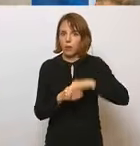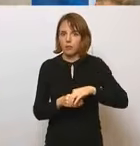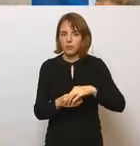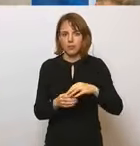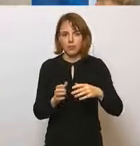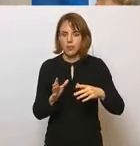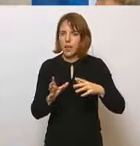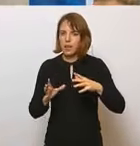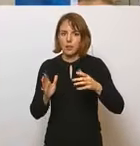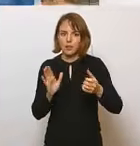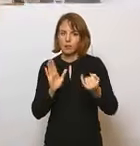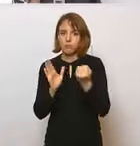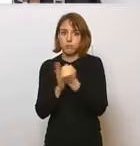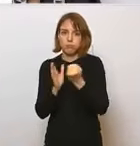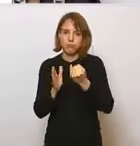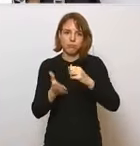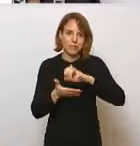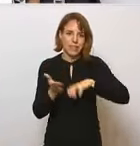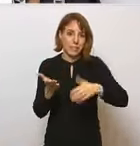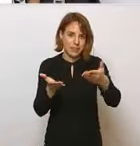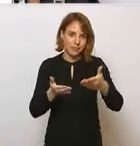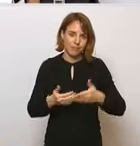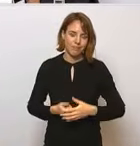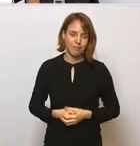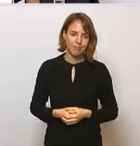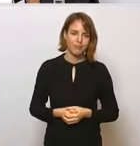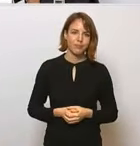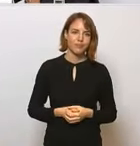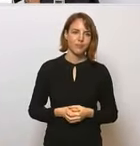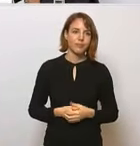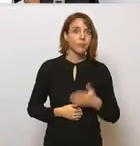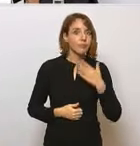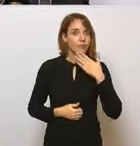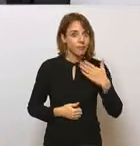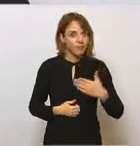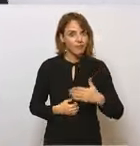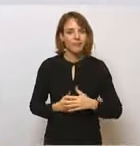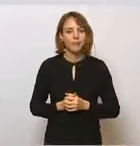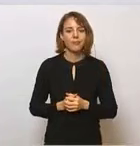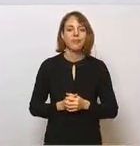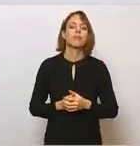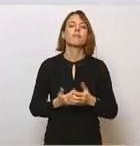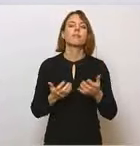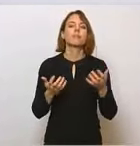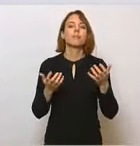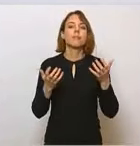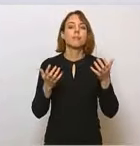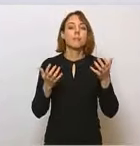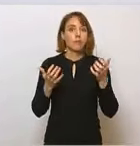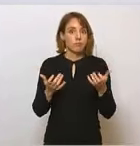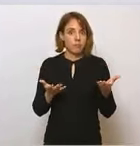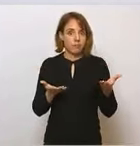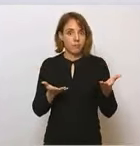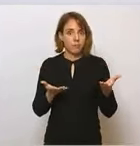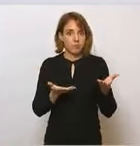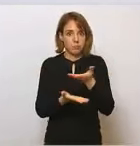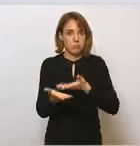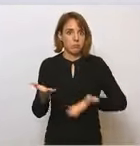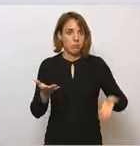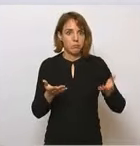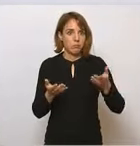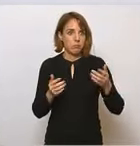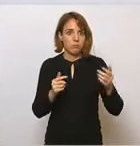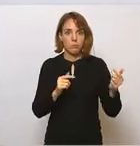Merci beaucoup. Donc, je voudrais commencer par lancer le débat un peu sur cette question